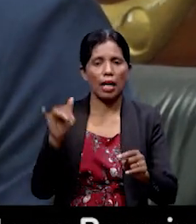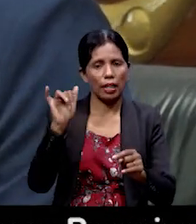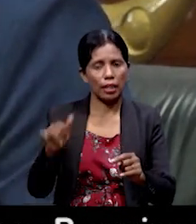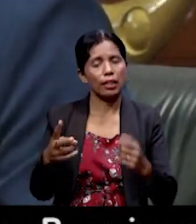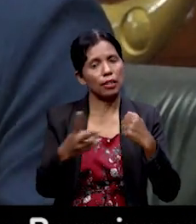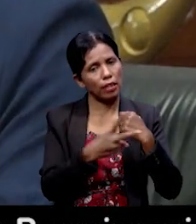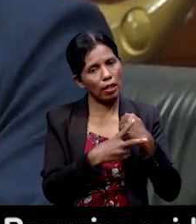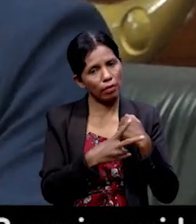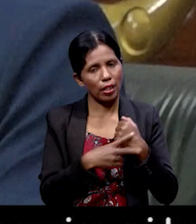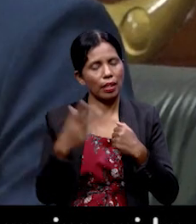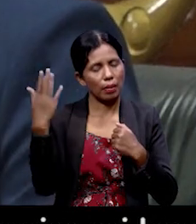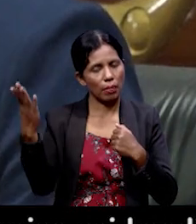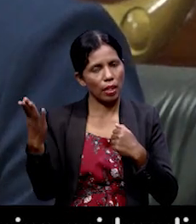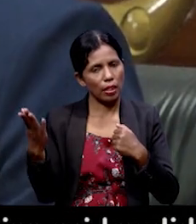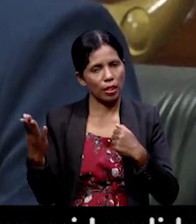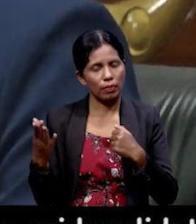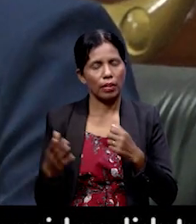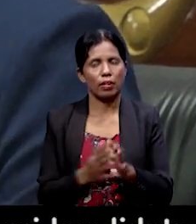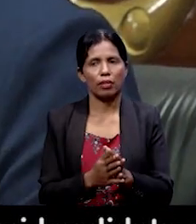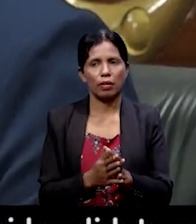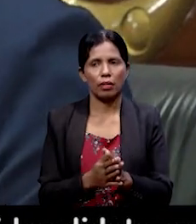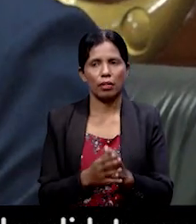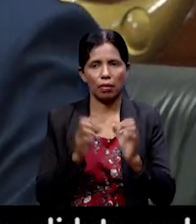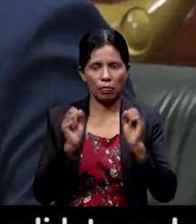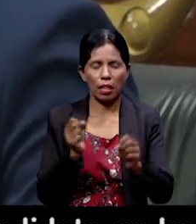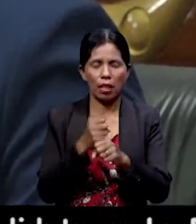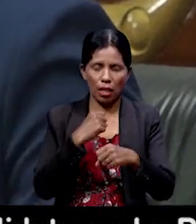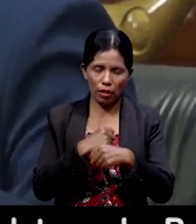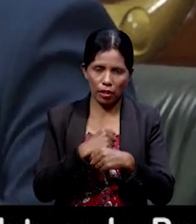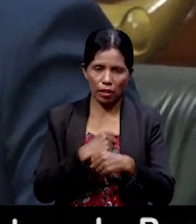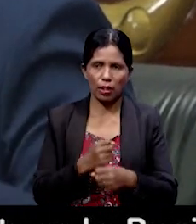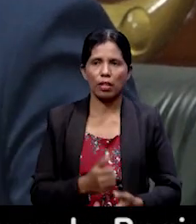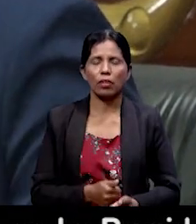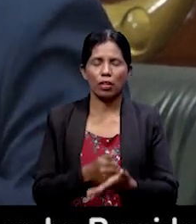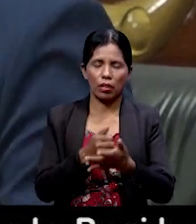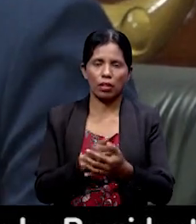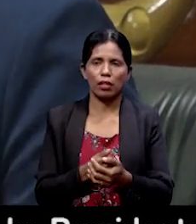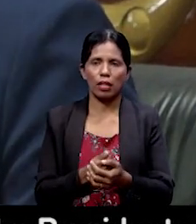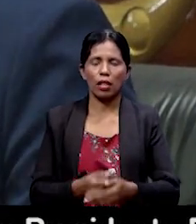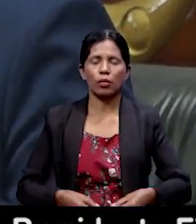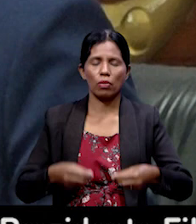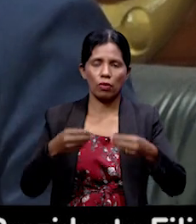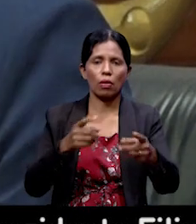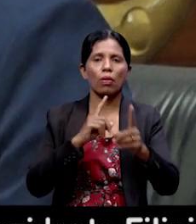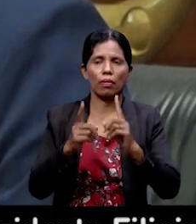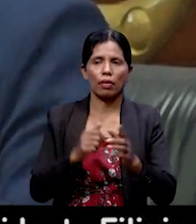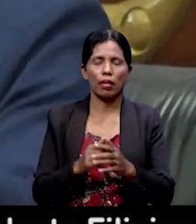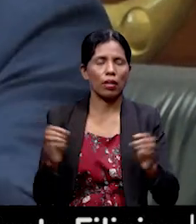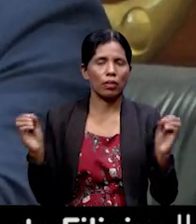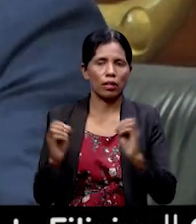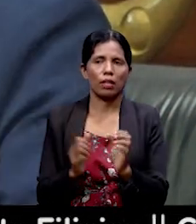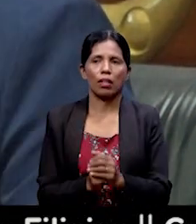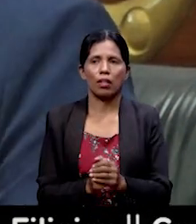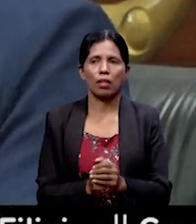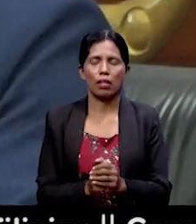hanya sang kari lorong ida saya mai mos laos itu an pelmen sudah dihalatik buat rumah. Ida ne hanya satu sahaja untuk explain itu mungkin laos yang